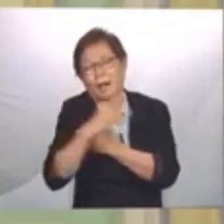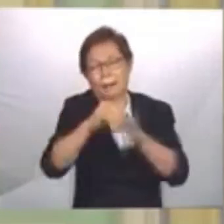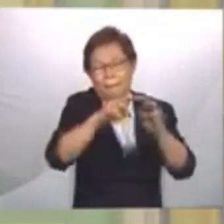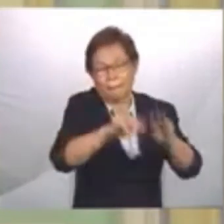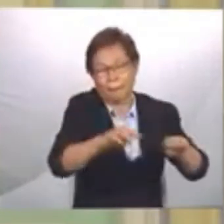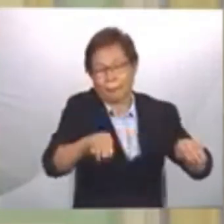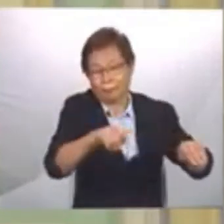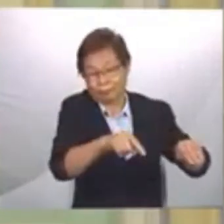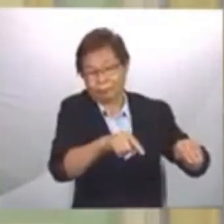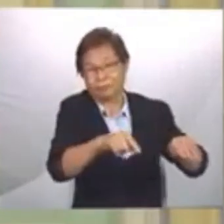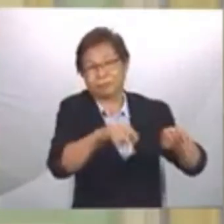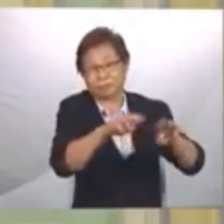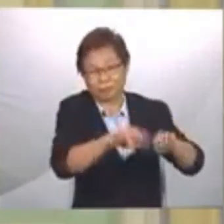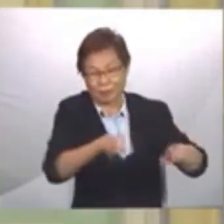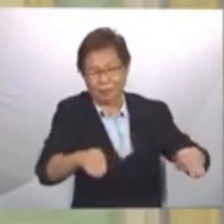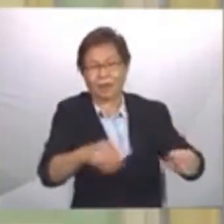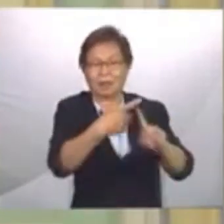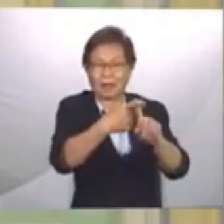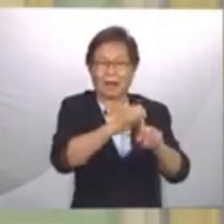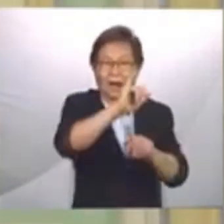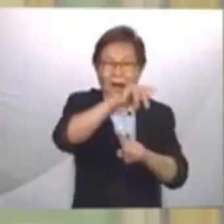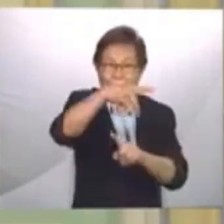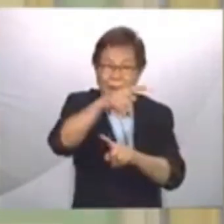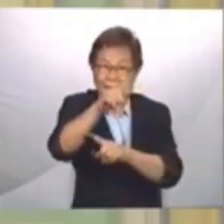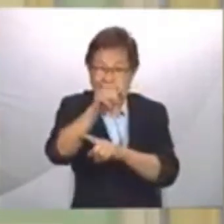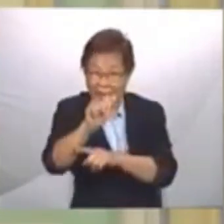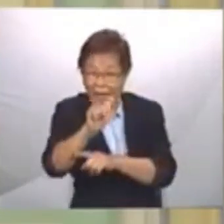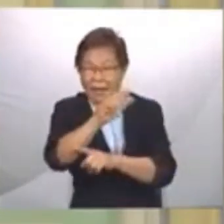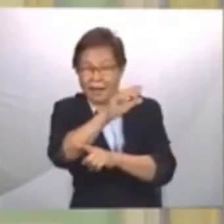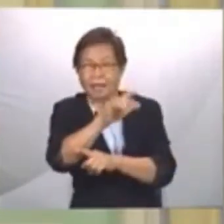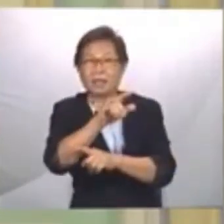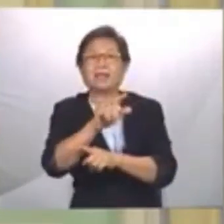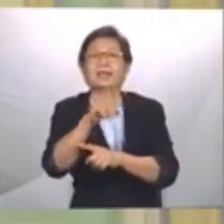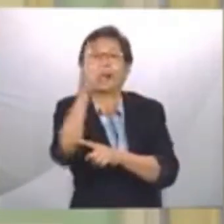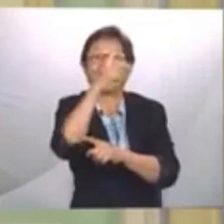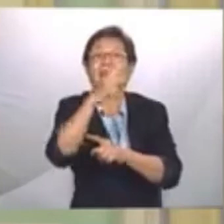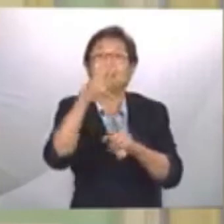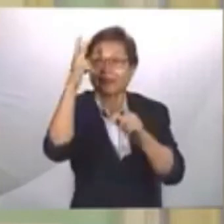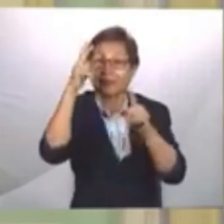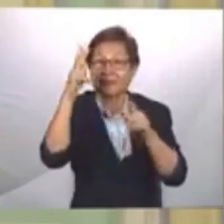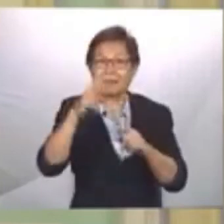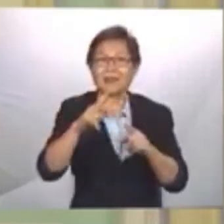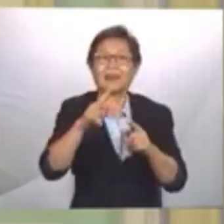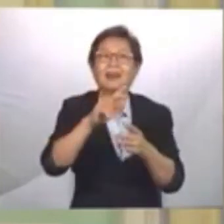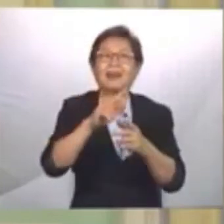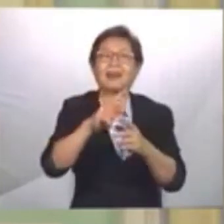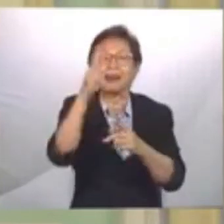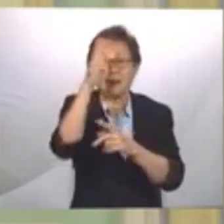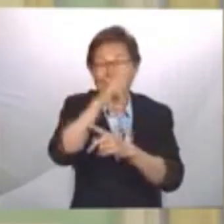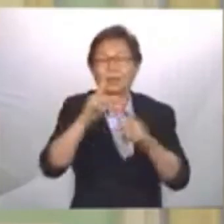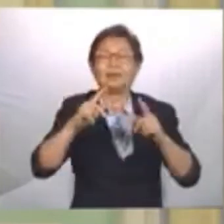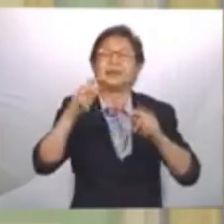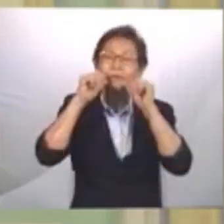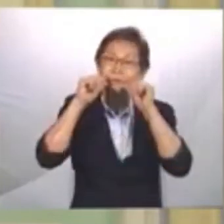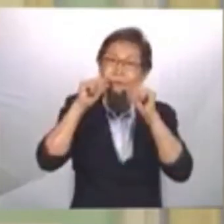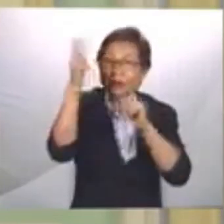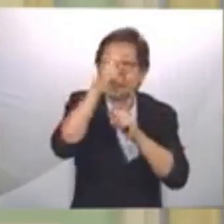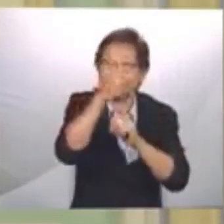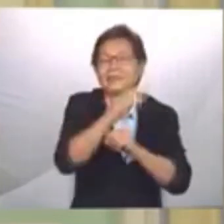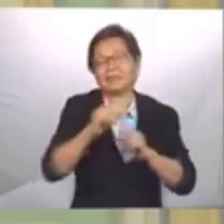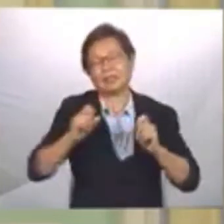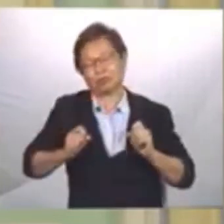pelajar-pelajar tersebut bukan saja daripada IPTA tetapi juga daripada IPTS, Institut Pengajian